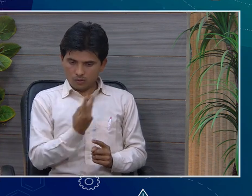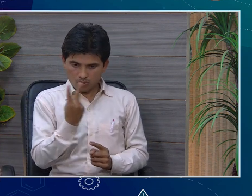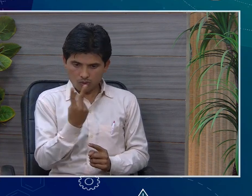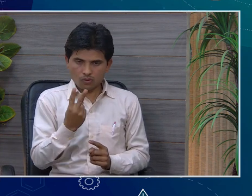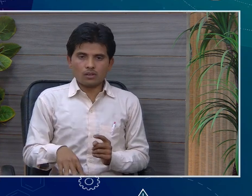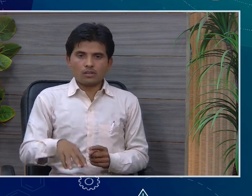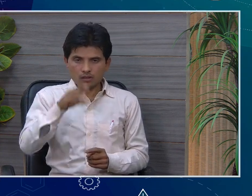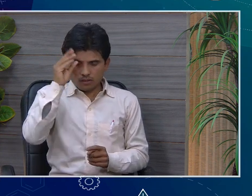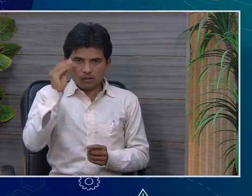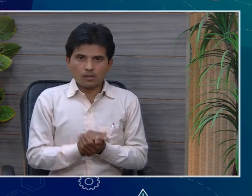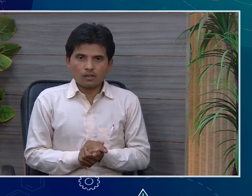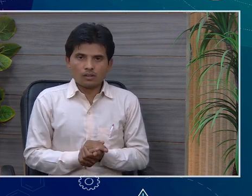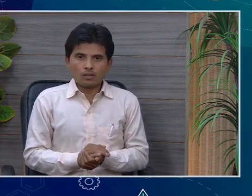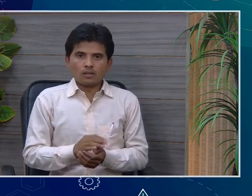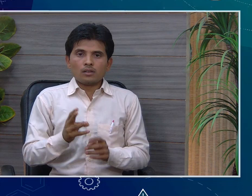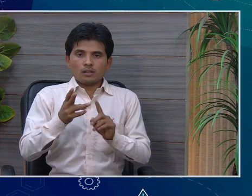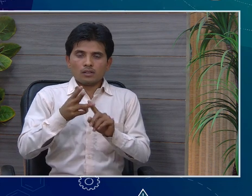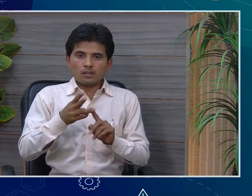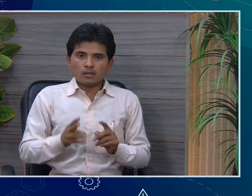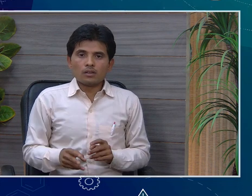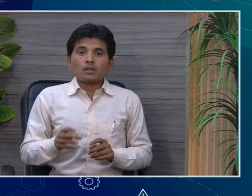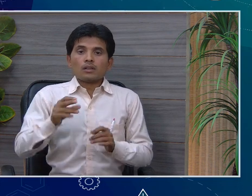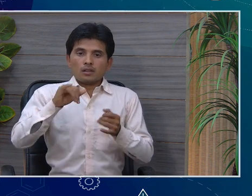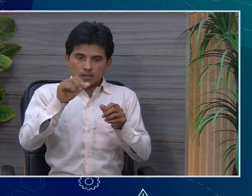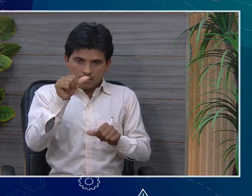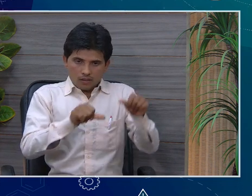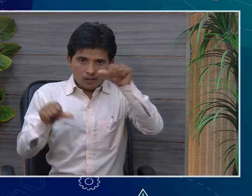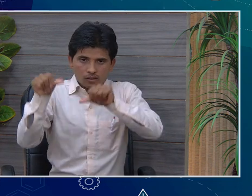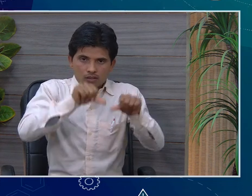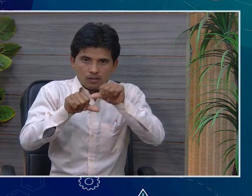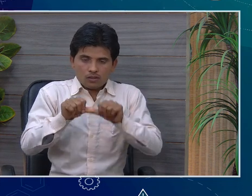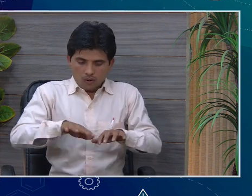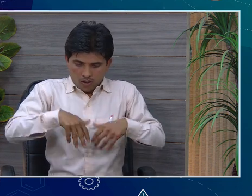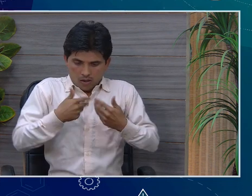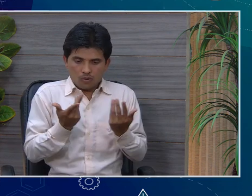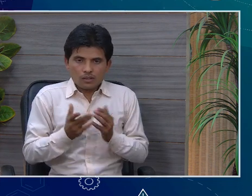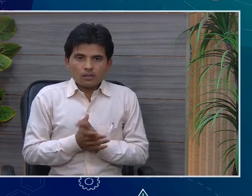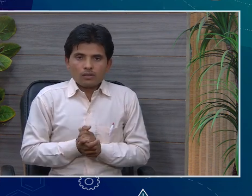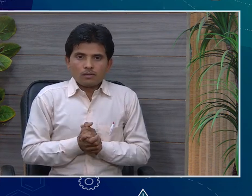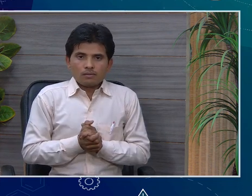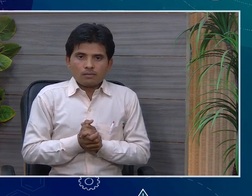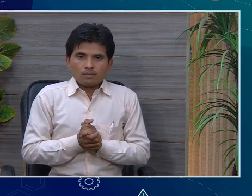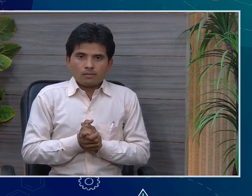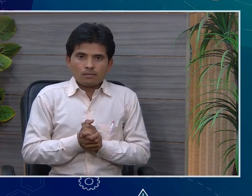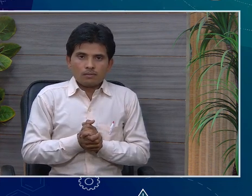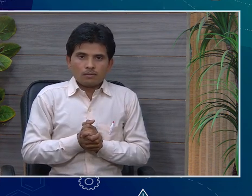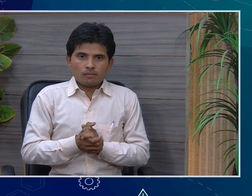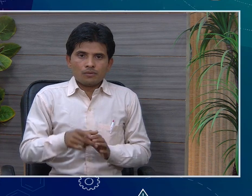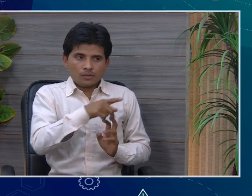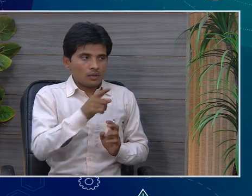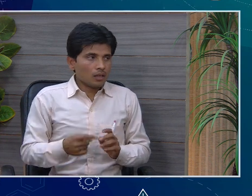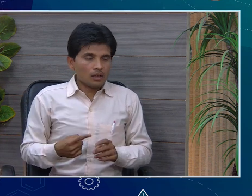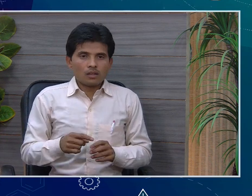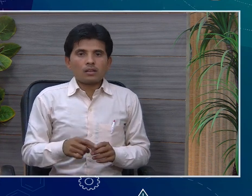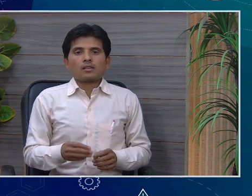मोटे करिकुलम में आवश्यकता है तीसरी की साइंस को कैसे हम करेंगे तो उसके लिए उसी आपको पूछा कि